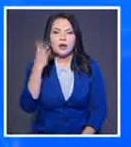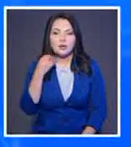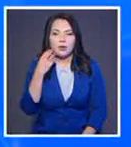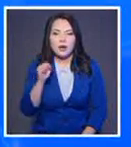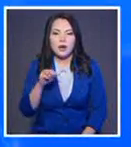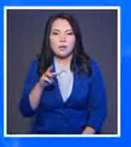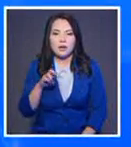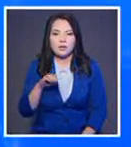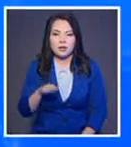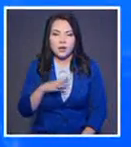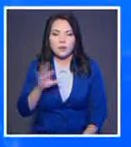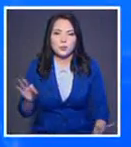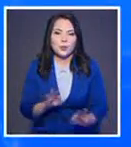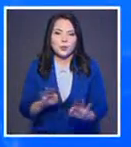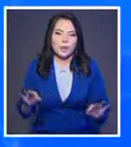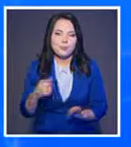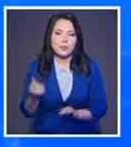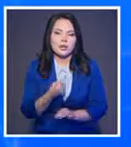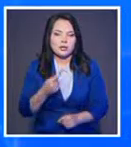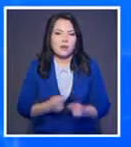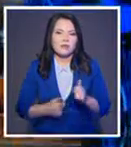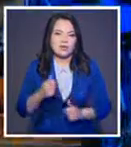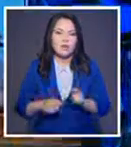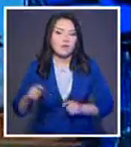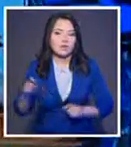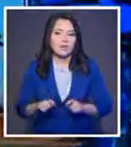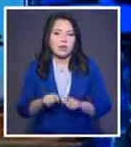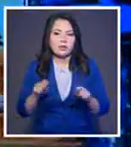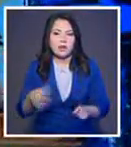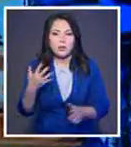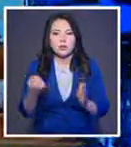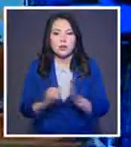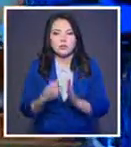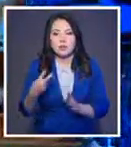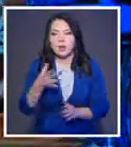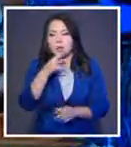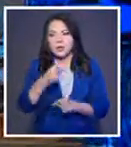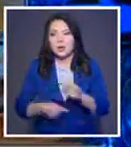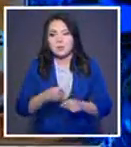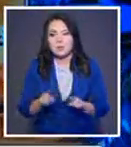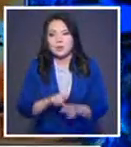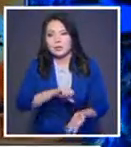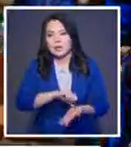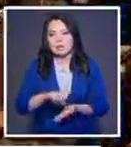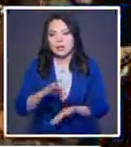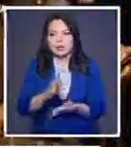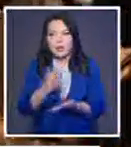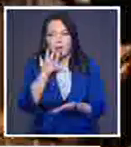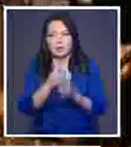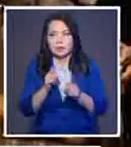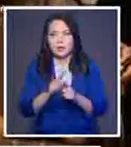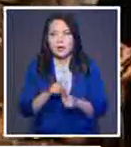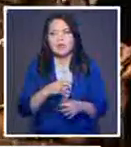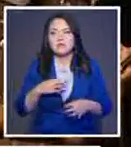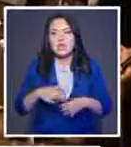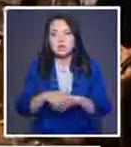Аманат Мюзик атты бірінші халықаралық фестиваль өтті. Оған 5 жас және 25 жас аралығындағы дәстүрлі өнер шеберлері қатысты. Олардың арасында